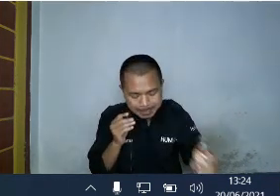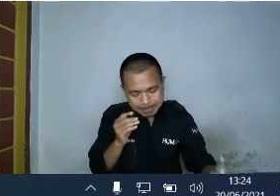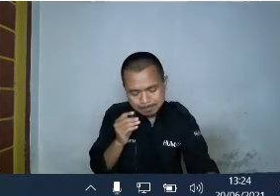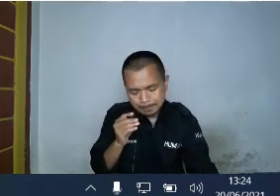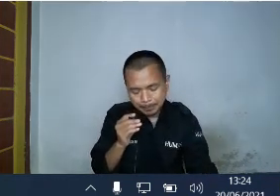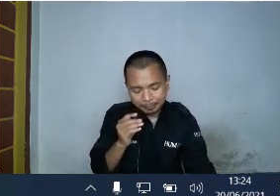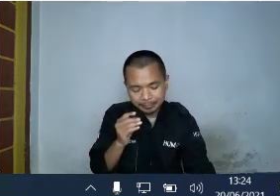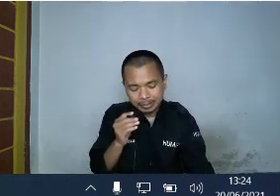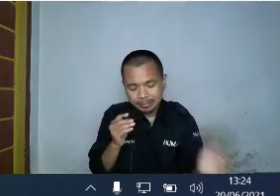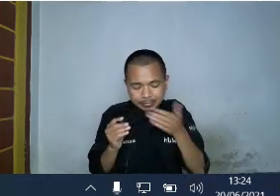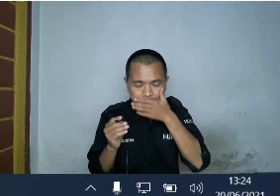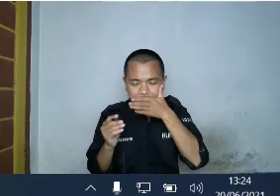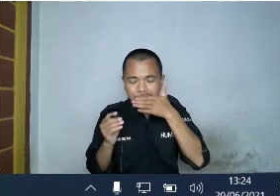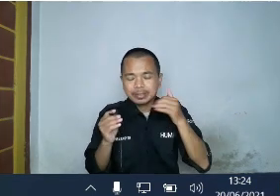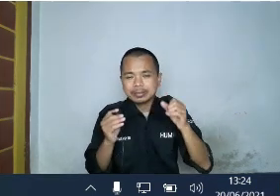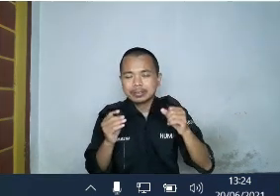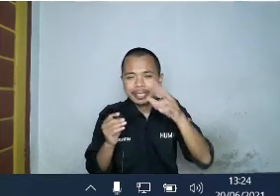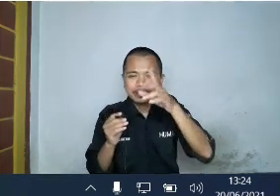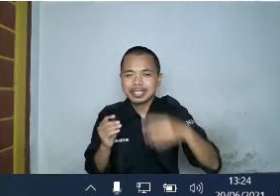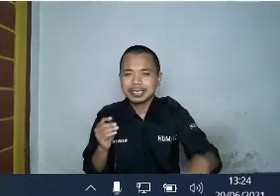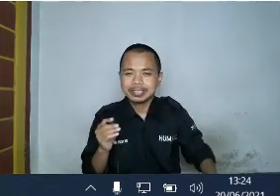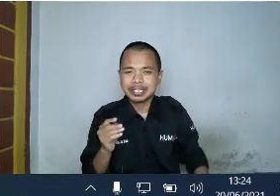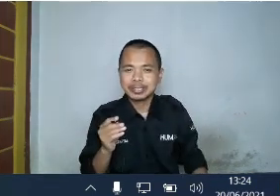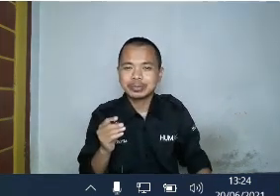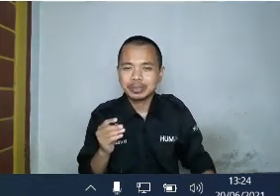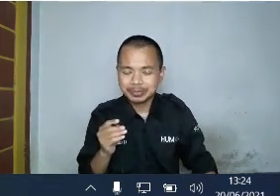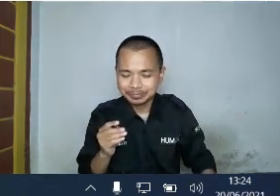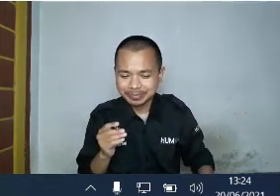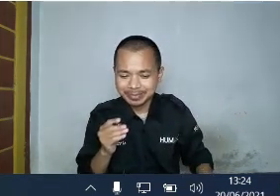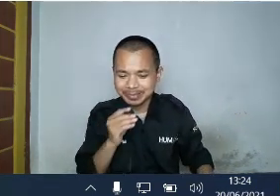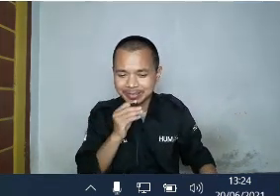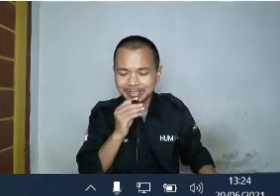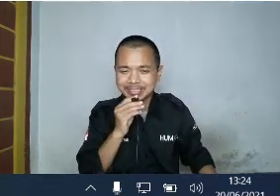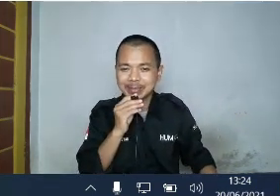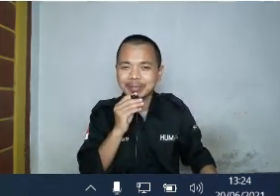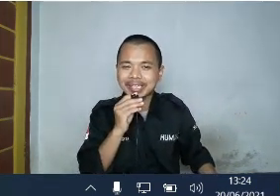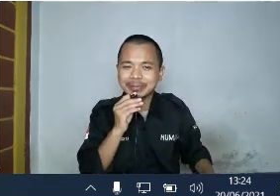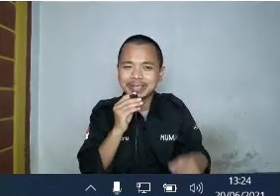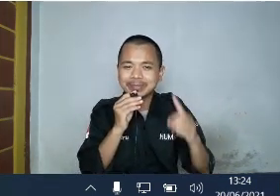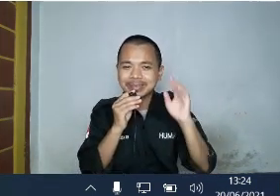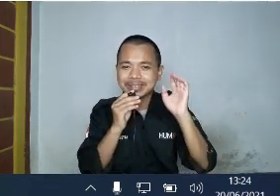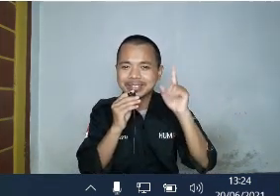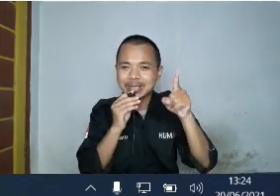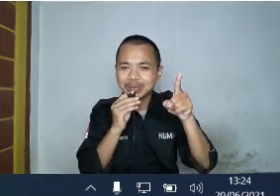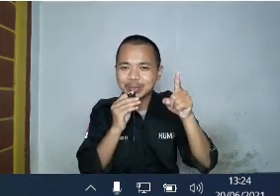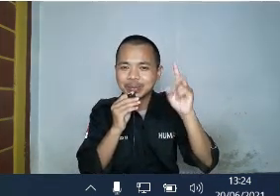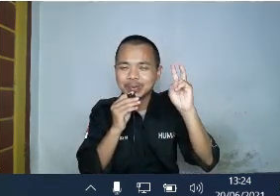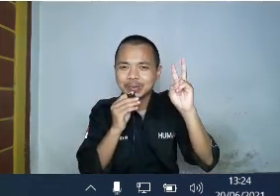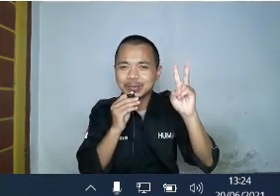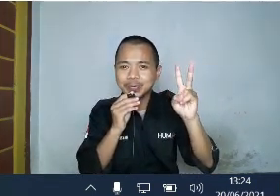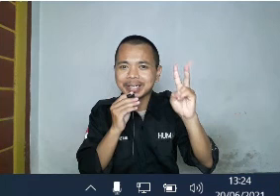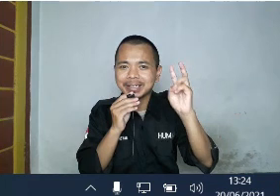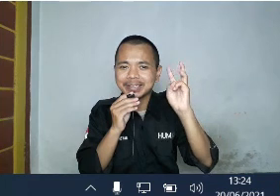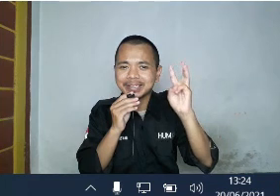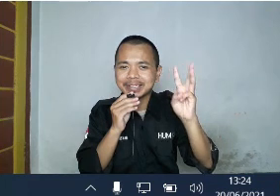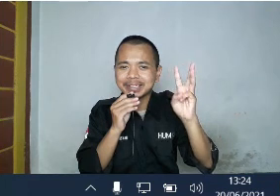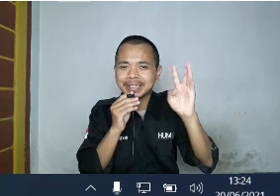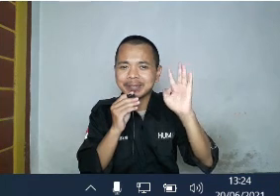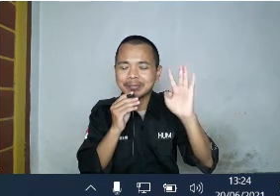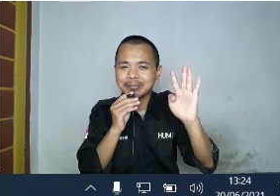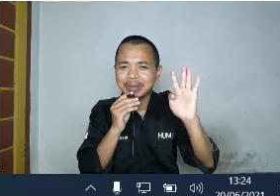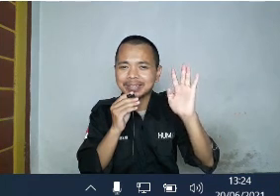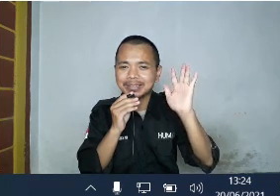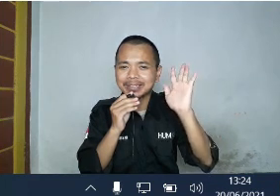hai hai Hai Keh saya saya hitunglah sampai 5 12345